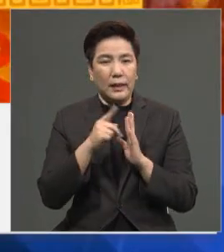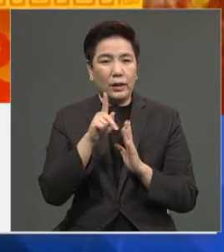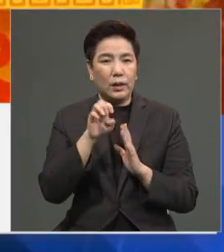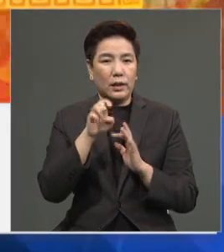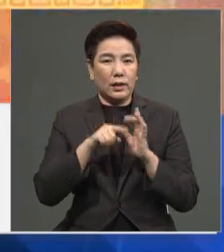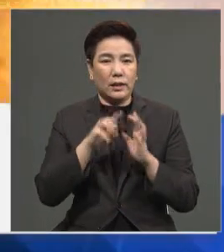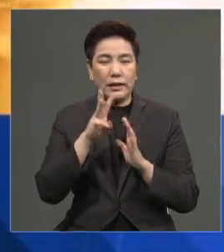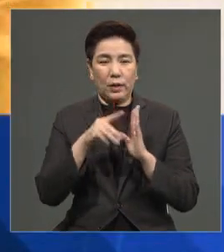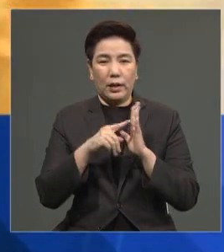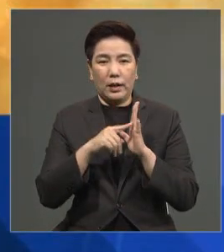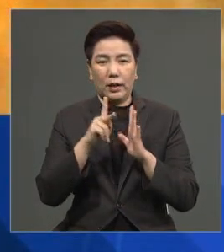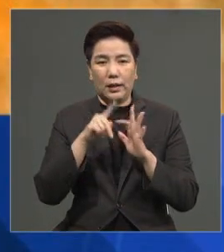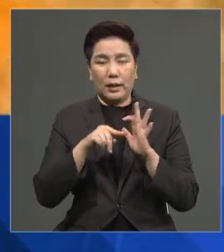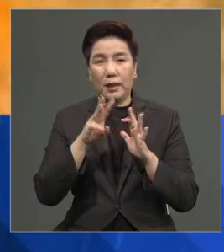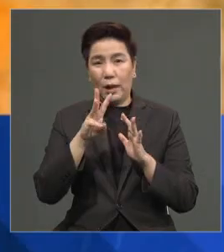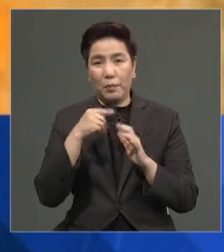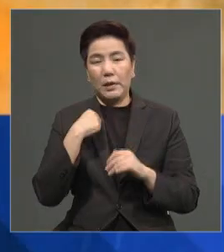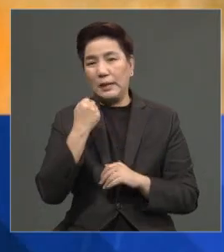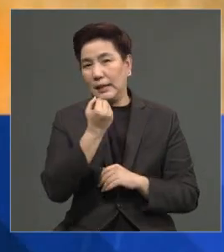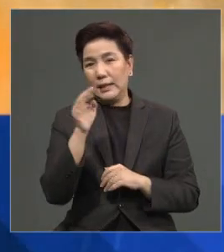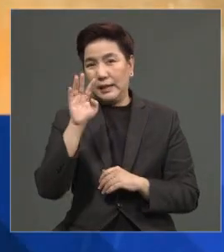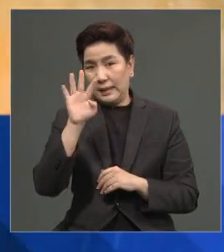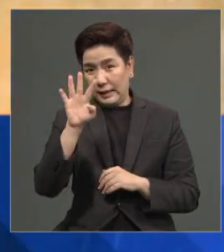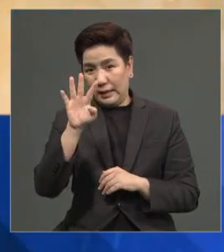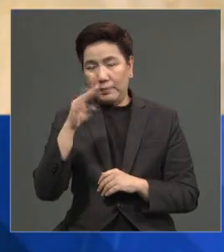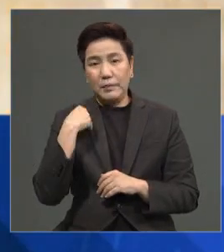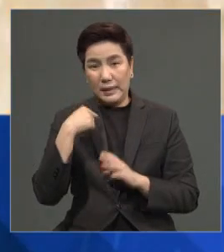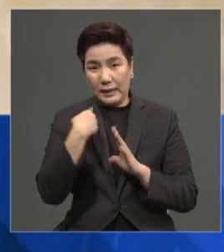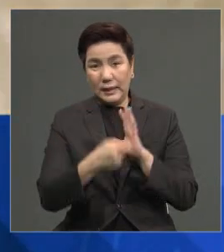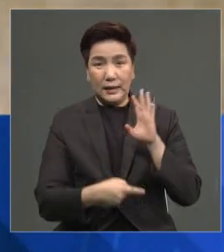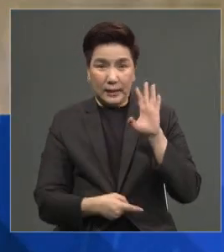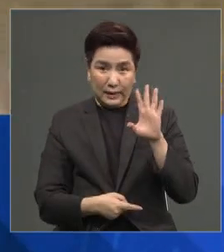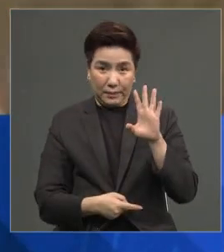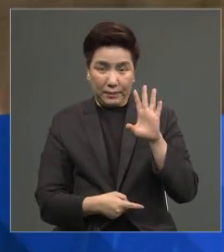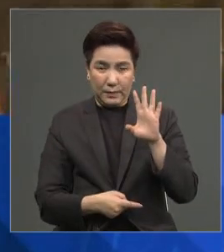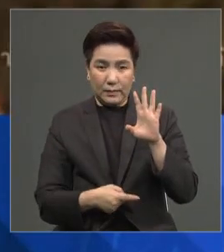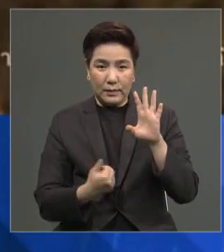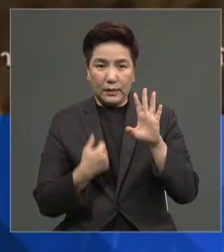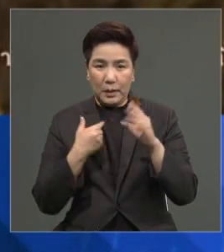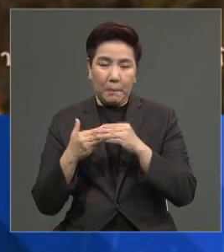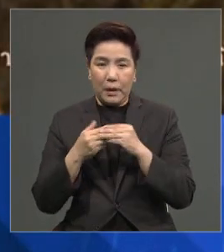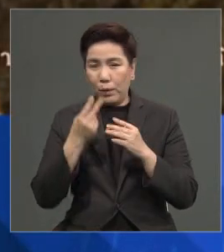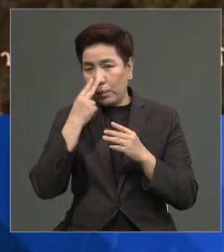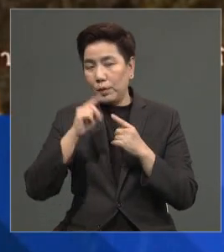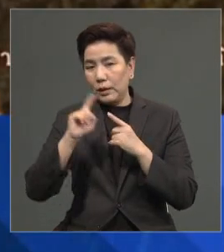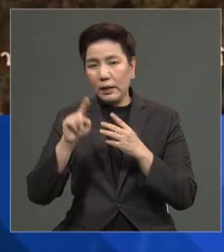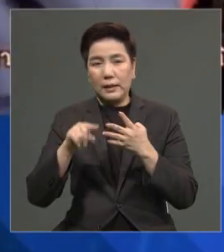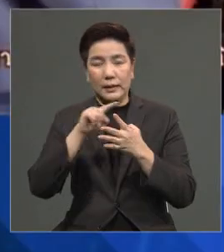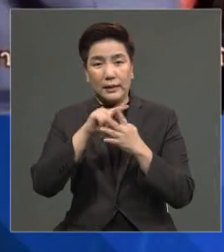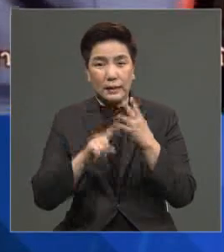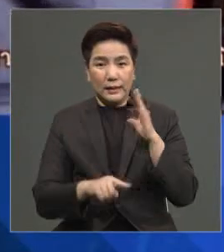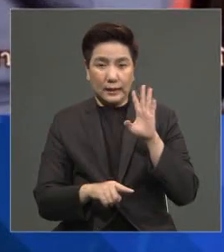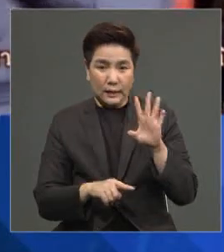เนี่ยเพียงแค่4ที่ท่านผู้ฟังท่านผู้ชมฟังให้ดีนะ4ที่จิรายุจะพาไปดูที่ไหนบ้าง4